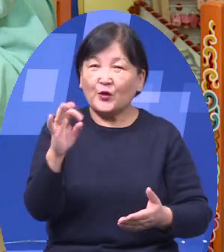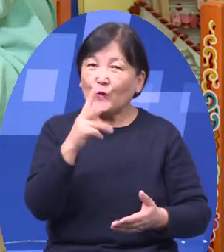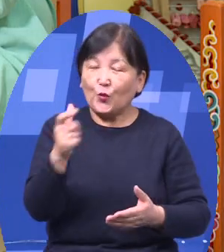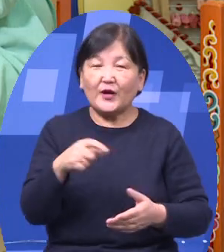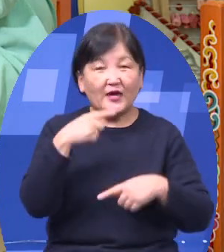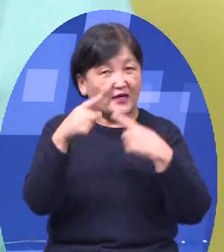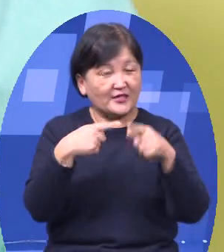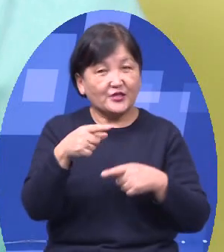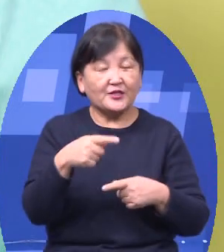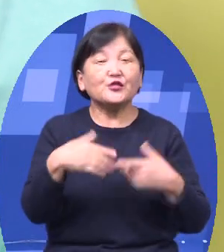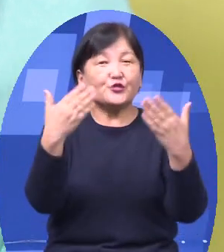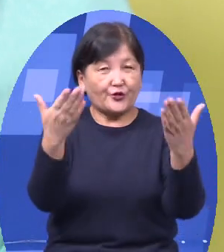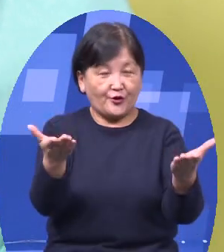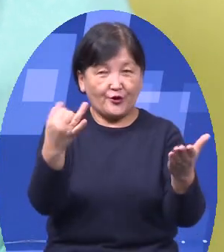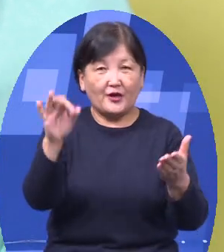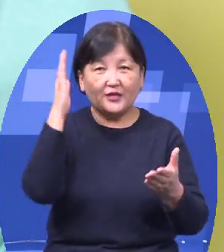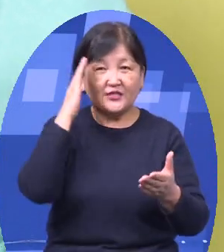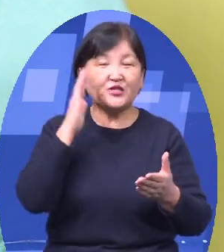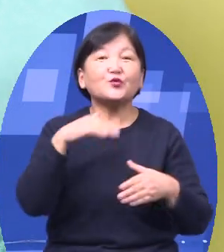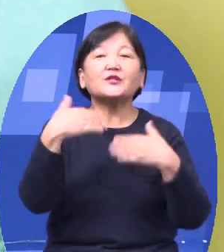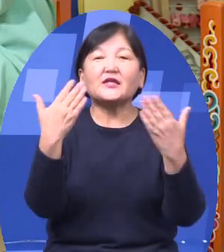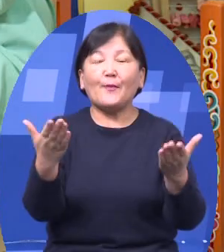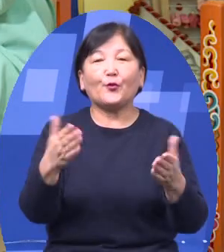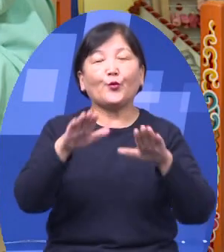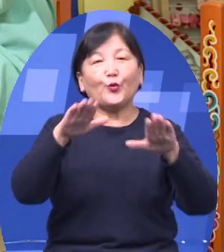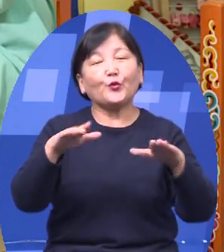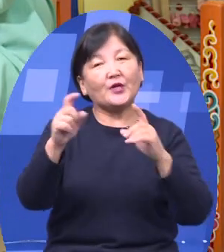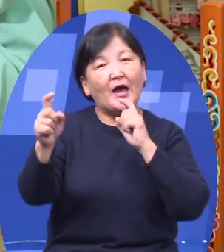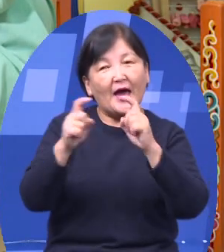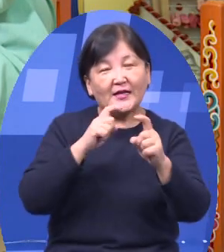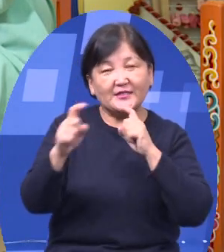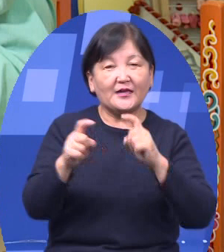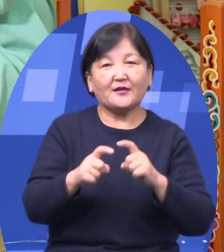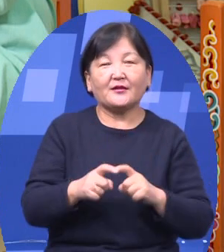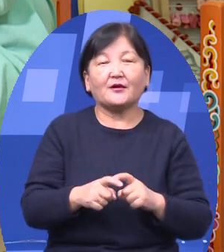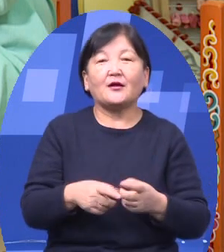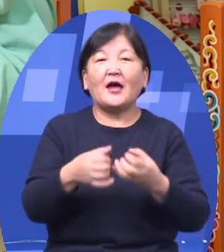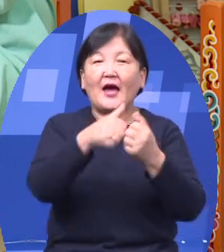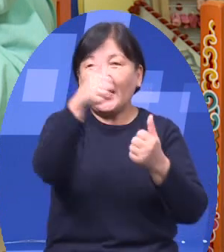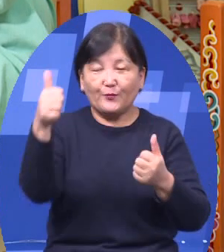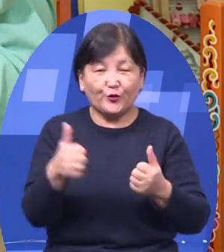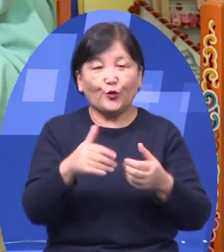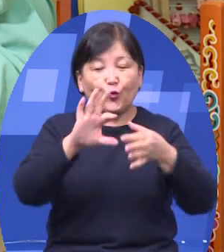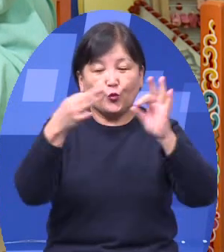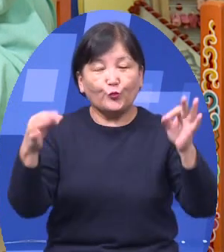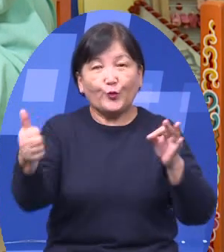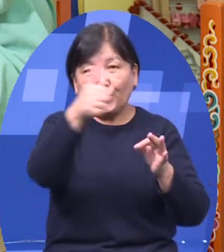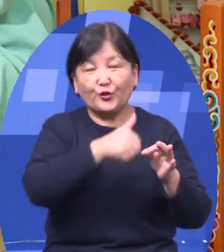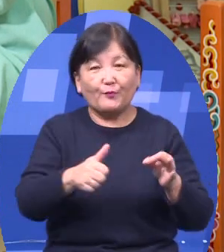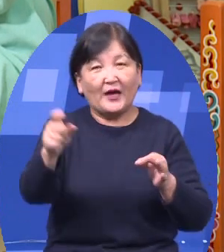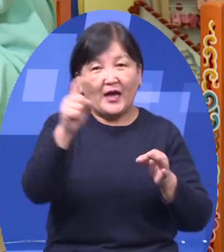залгаарай. Эцэг эхчүүд та бүхэн хүүхдтэйгээ харилцан ярихдаа аль болох бүтэн өгүүлбэрээр хариулт авахыг